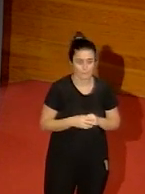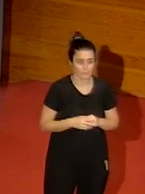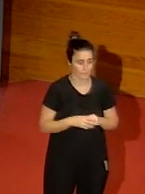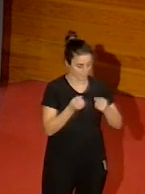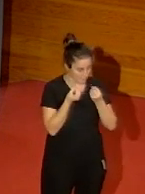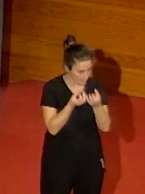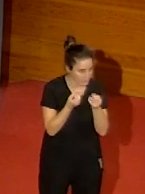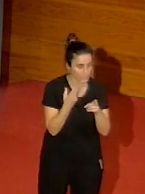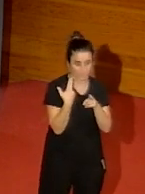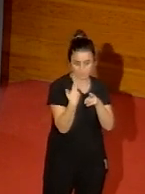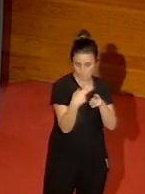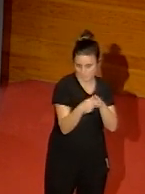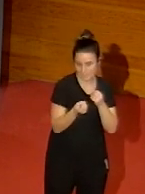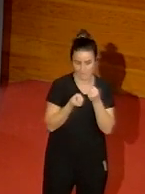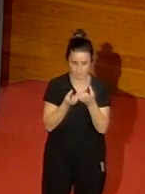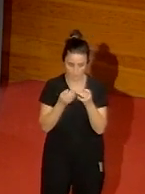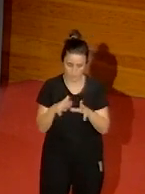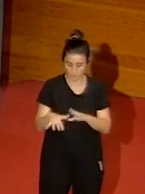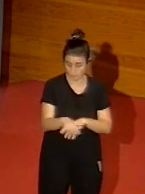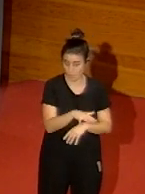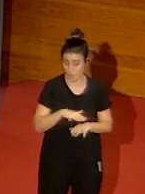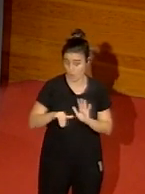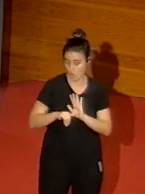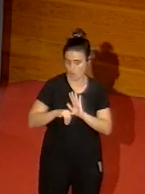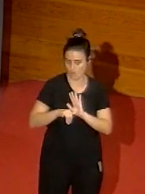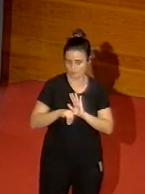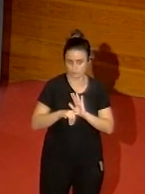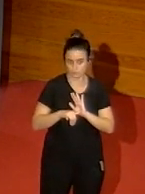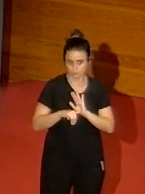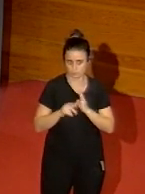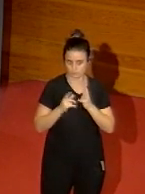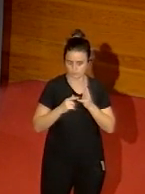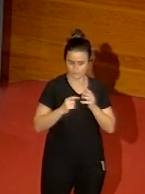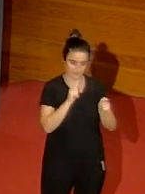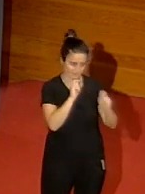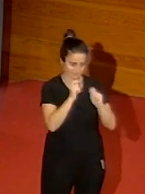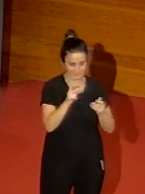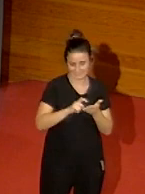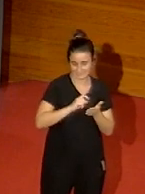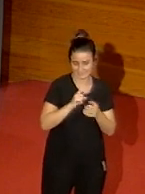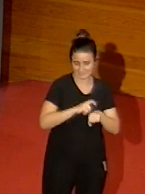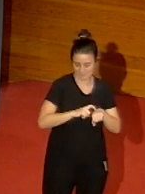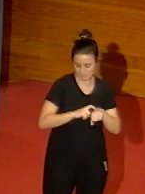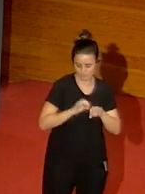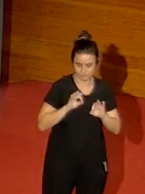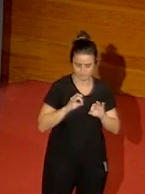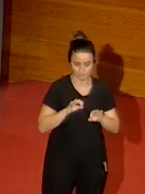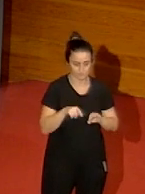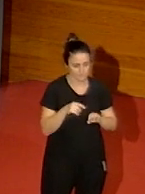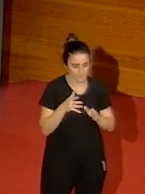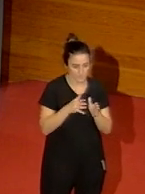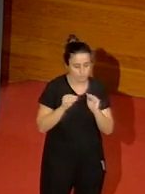informazio lokala egiten duen jendearen artean oso zabaldua dagoen kazetari mota bat da, ez? Eta kazetari horren motivazioa da batez